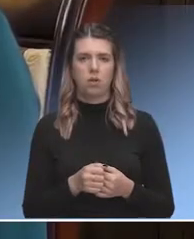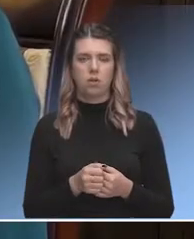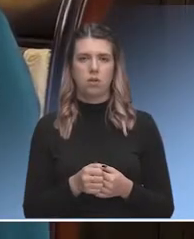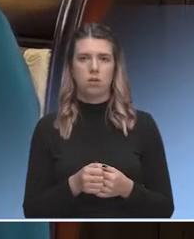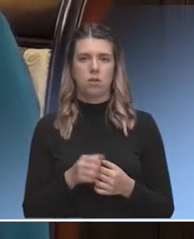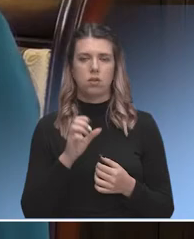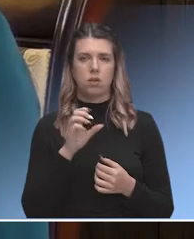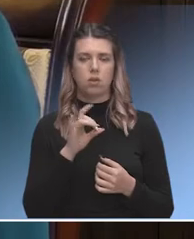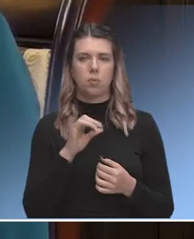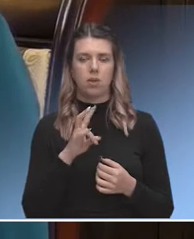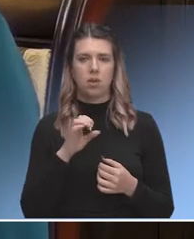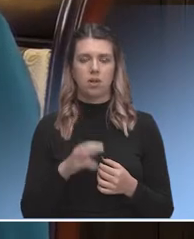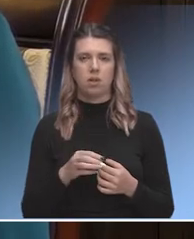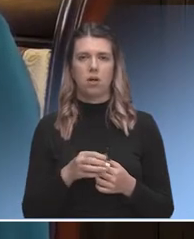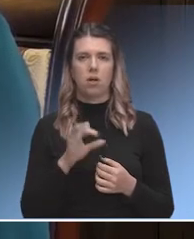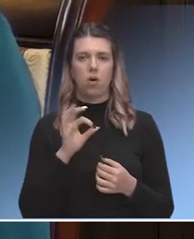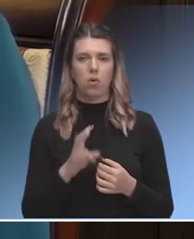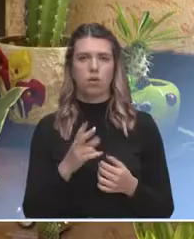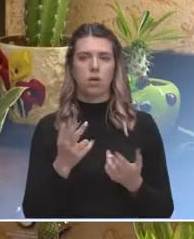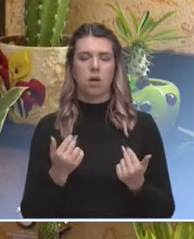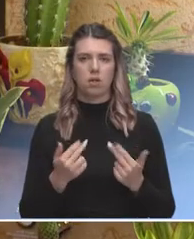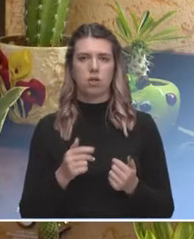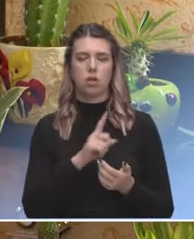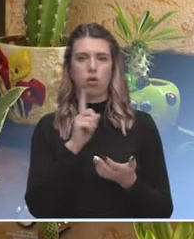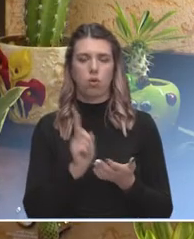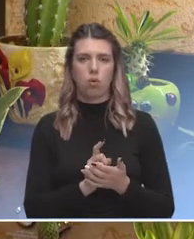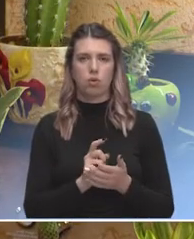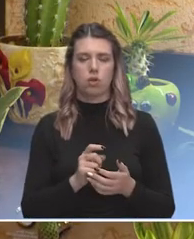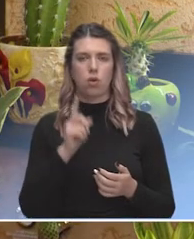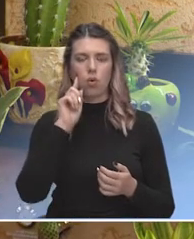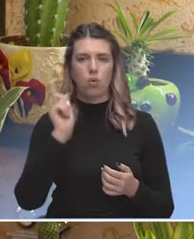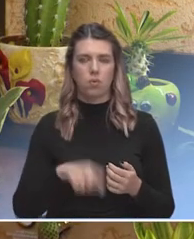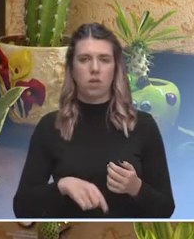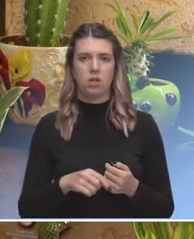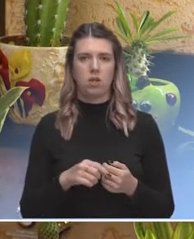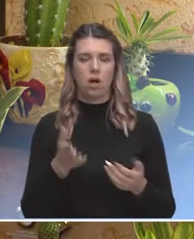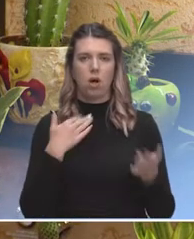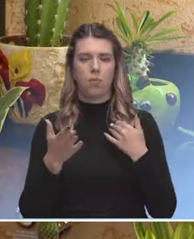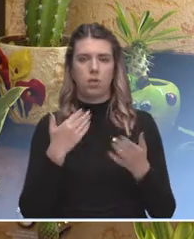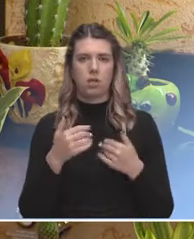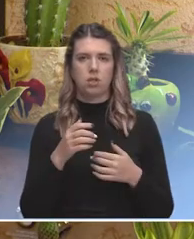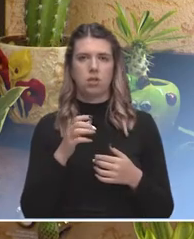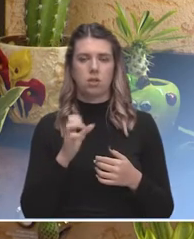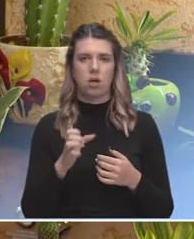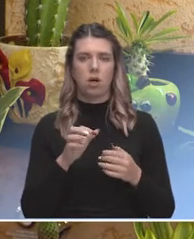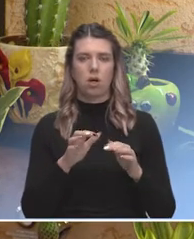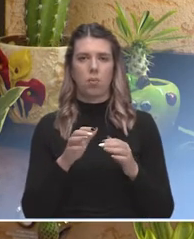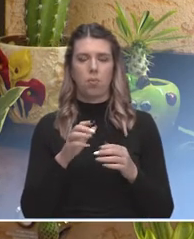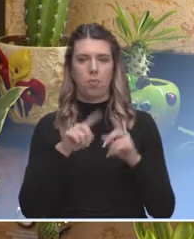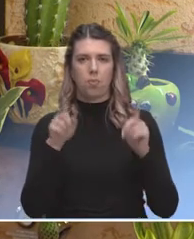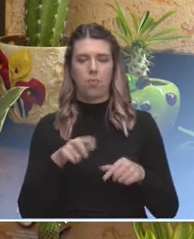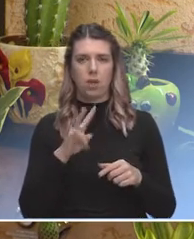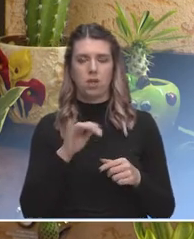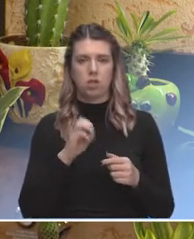с респондентом. Он, конечно, должен уметь общаться с планшетным